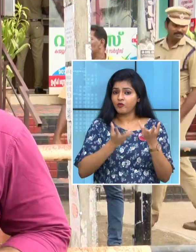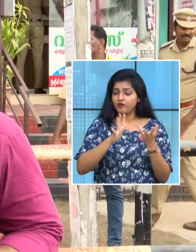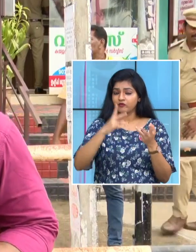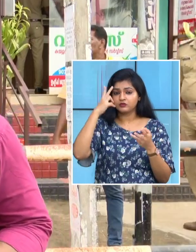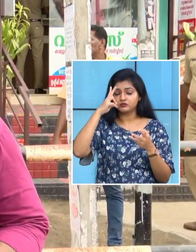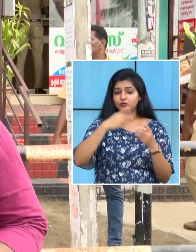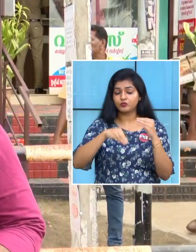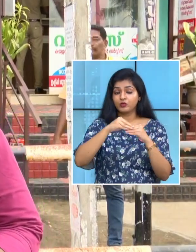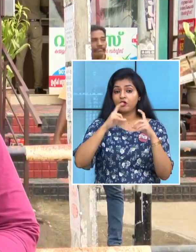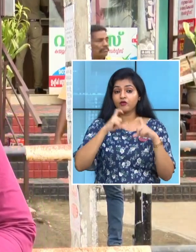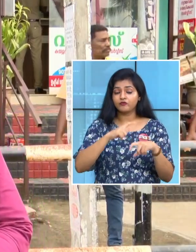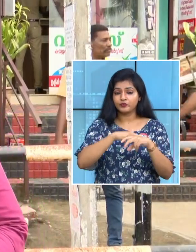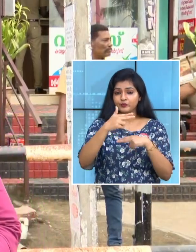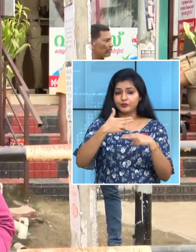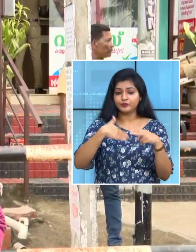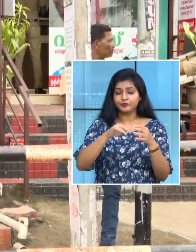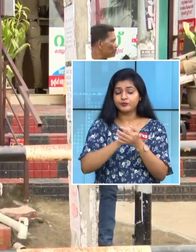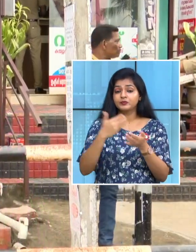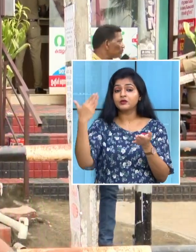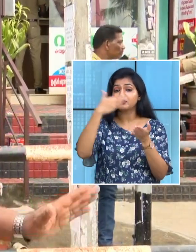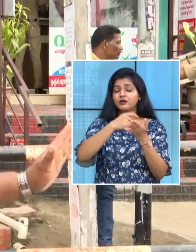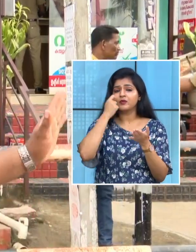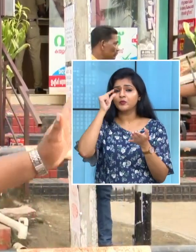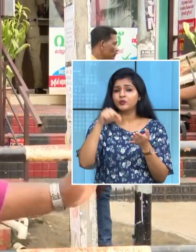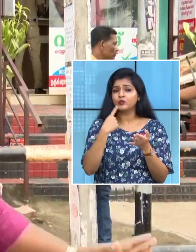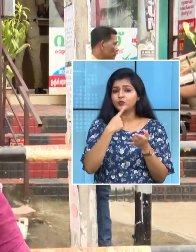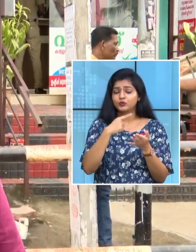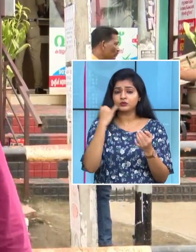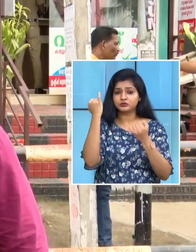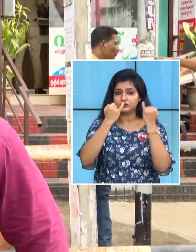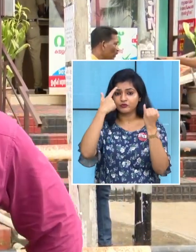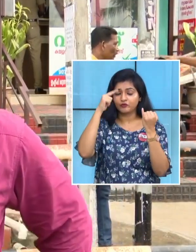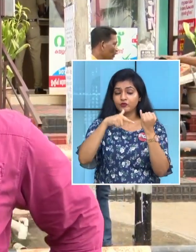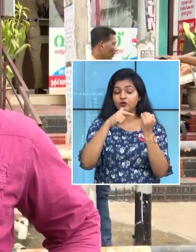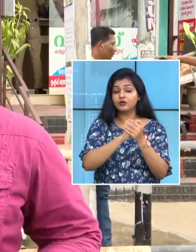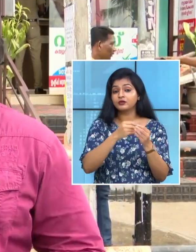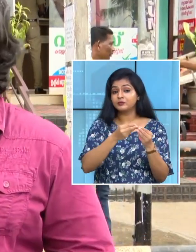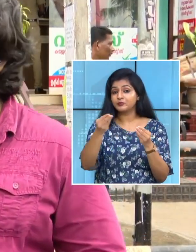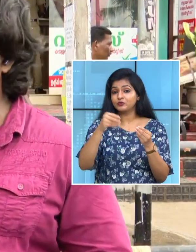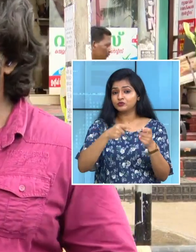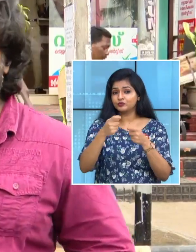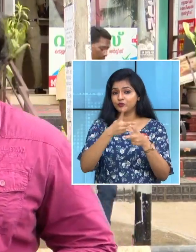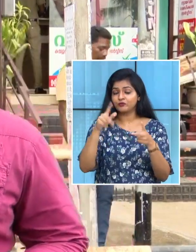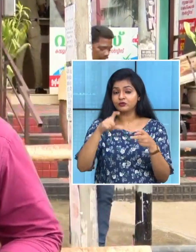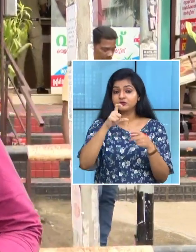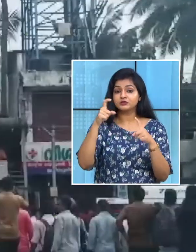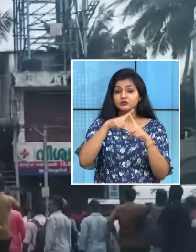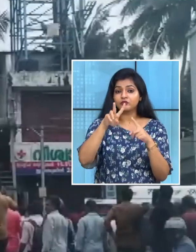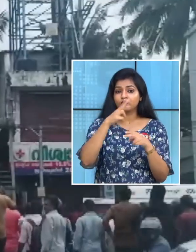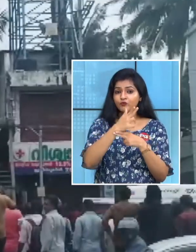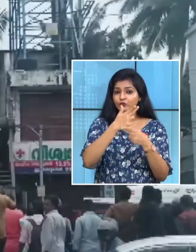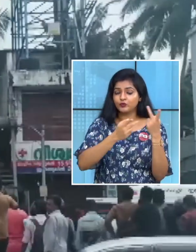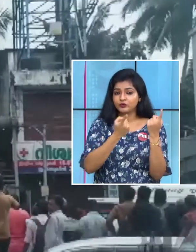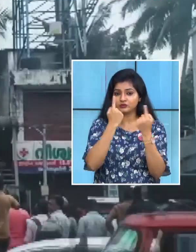അതിൻ്റെ സ്ഥിരീകരണം പോലീസ് നൽകേണ്ടതുണ്ട്. എത്തിയത് ആരാണെന്നുള്ള പരിശോധന നടത്തുന്നതിന് വേണ്ടി സമീപത്തെ CCTV ദൃശ്യങ്ങൾ കേന്ദ്രീകരിച്ച പരിശോധന പോലീസ് നടത്തുന്നുണ്ടെന്നുള്ളതാണ്